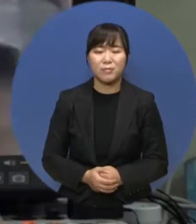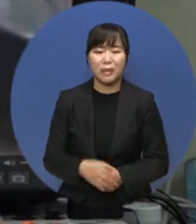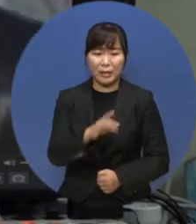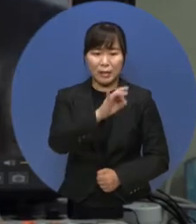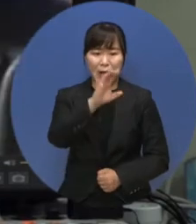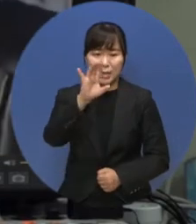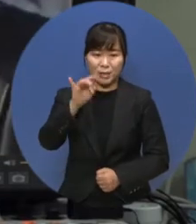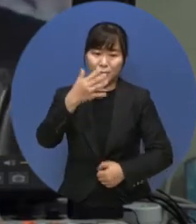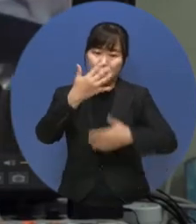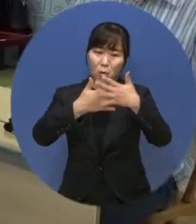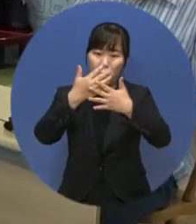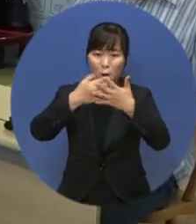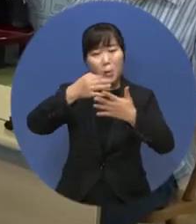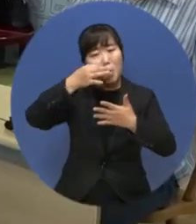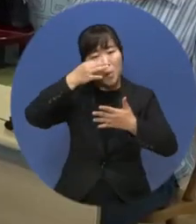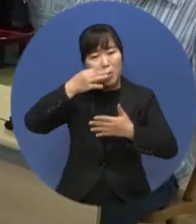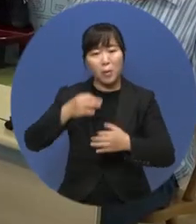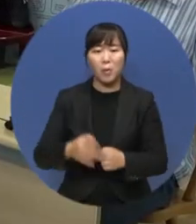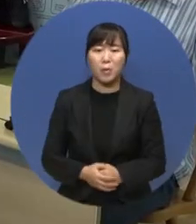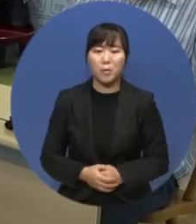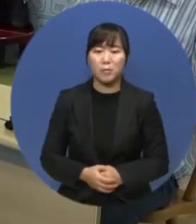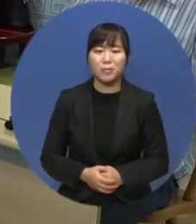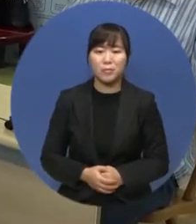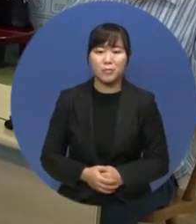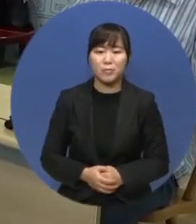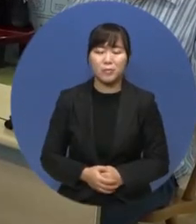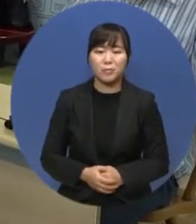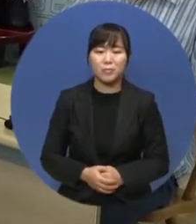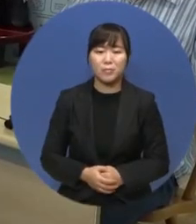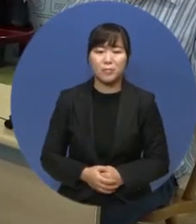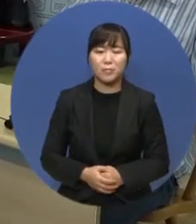때로는 영화를 시청하기도